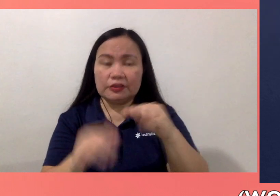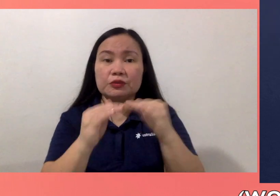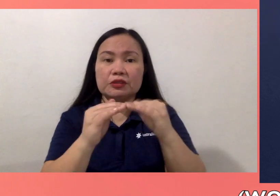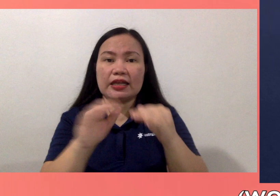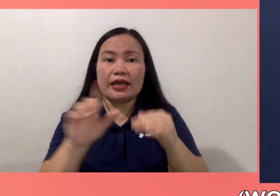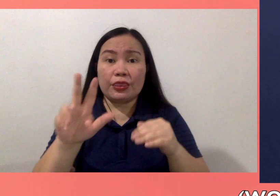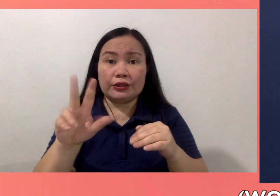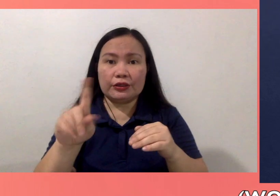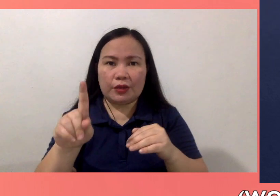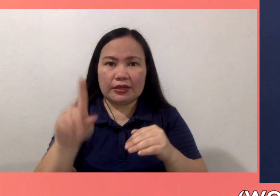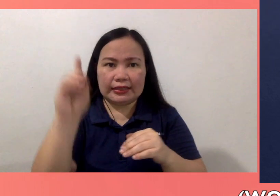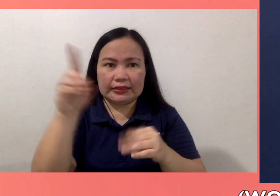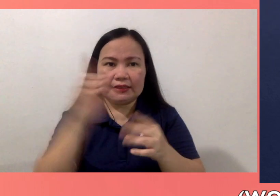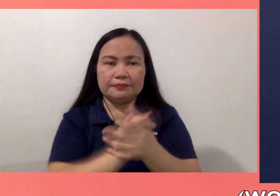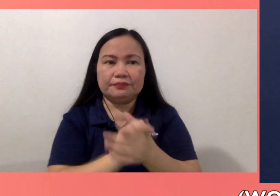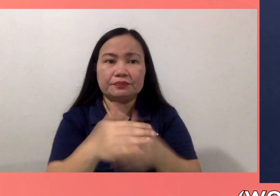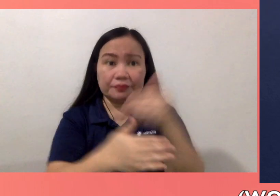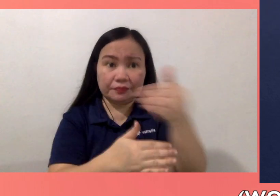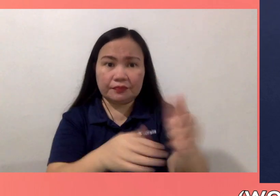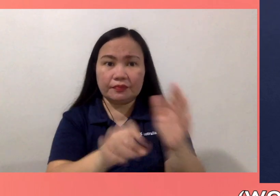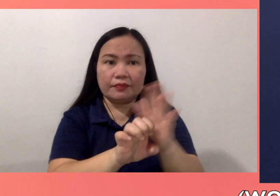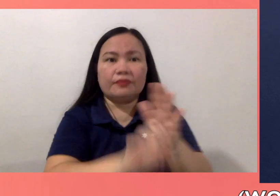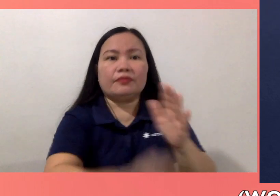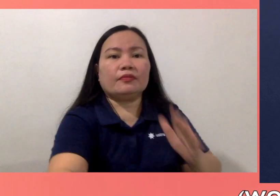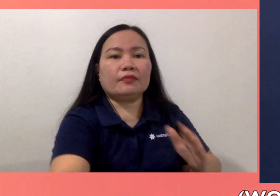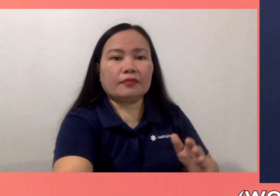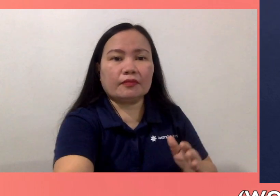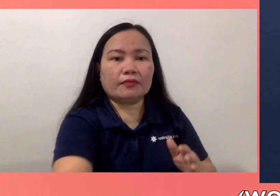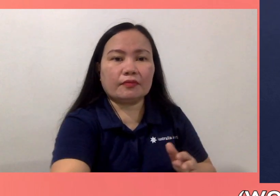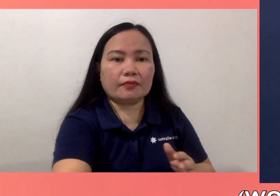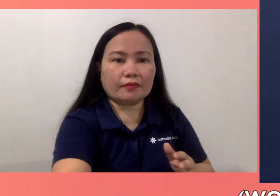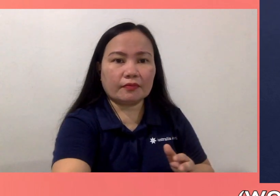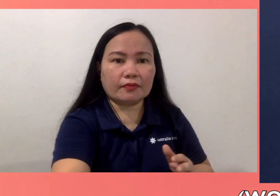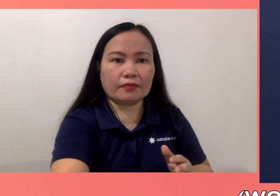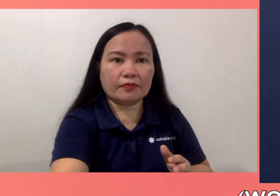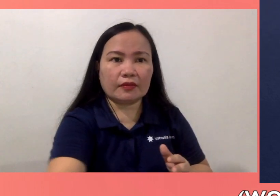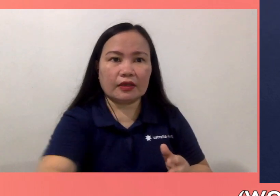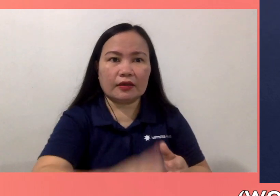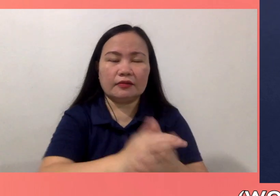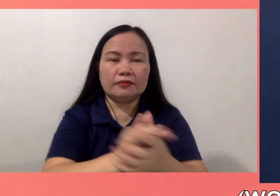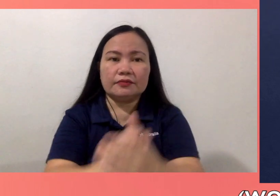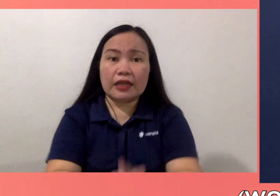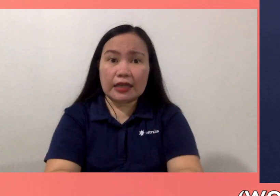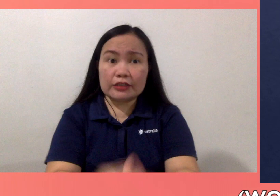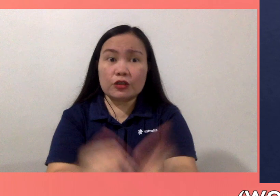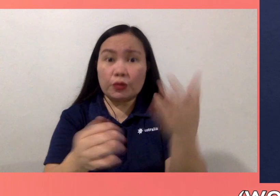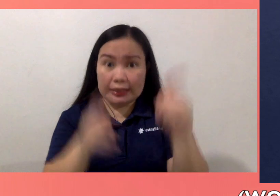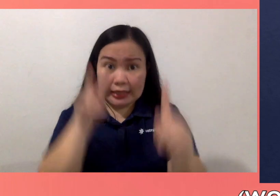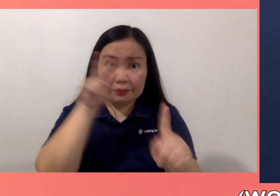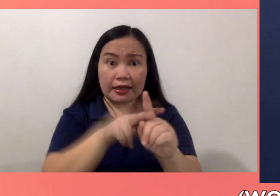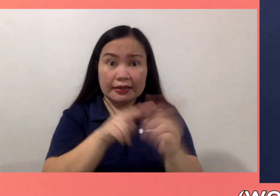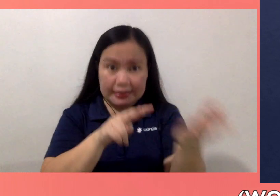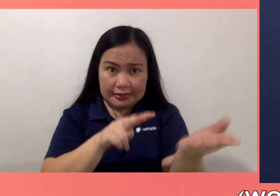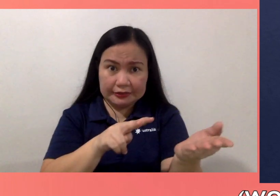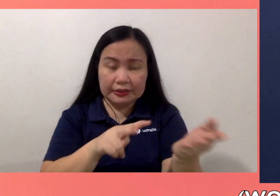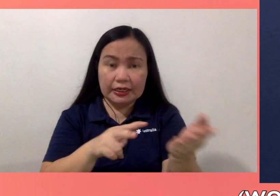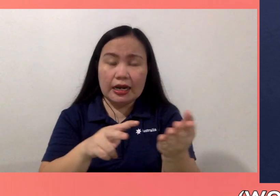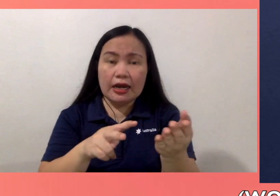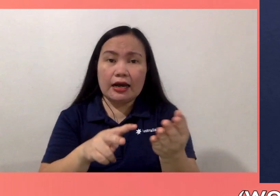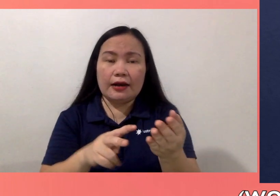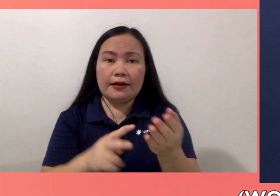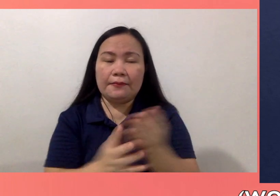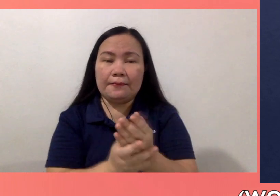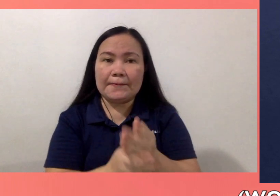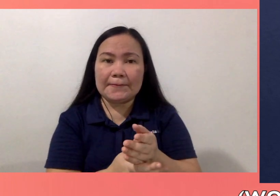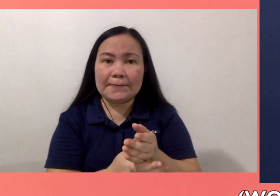Next, meron tayong, okay, ito, we can apply, no, nung pang number 5 property natin, the